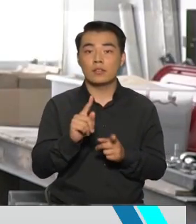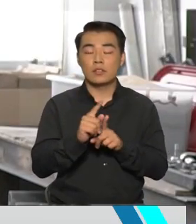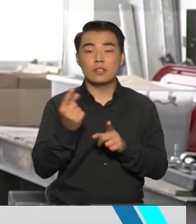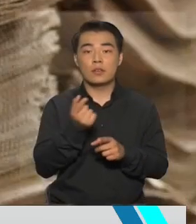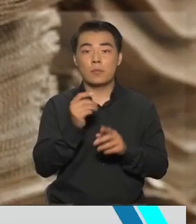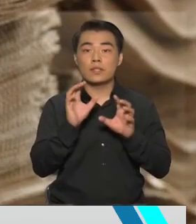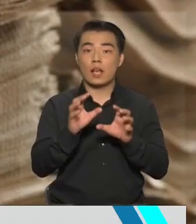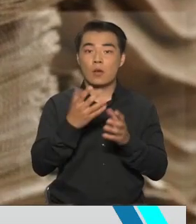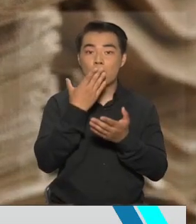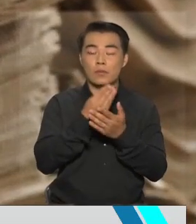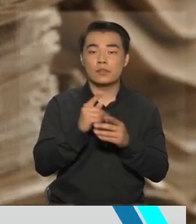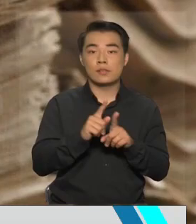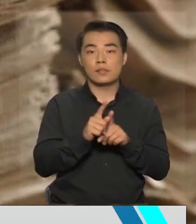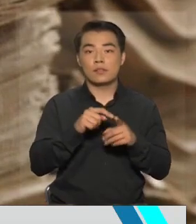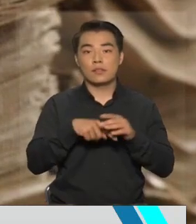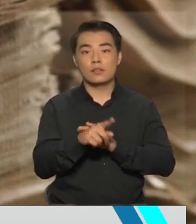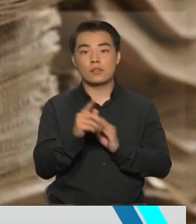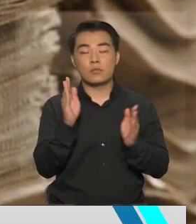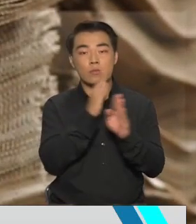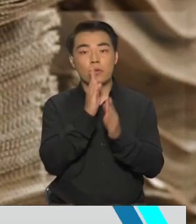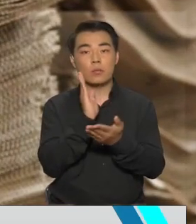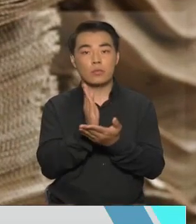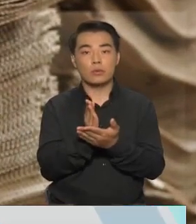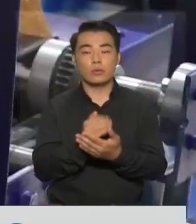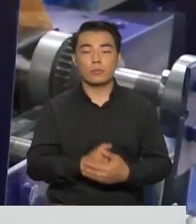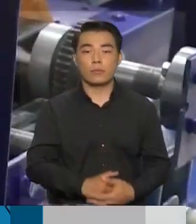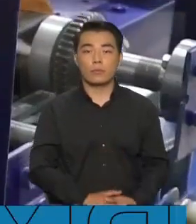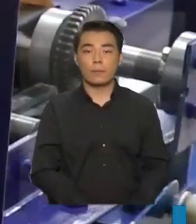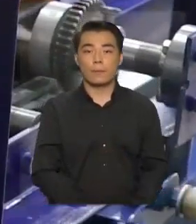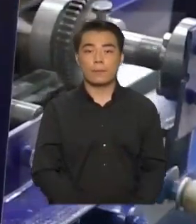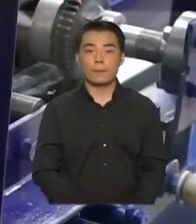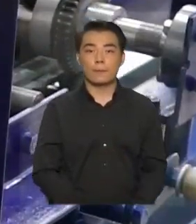немного позаботиться об окружающей среде. Любовь Облачкина, Алексей Басарнов, Жибек Жолая.